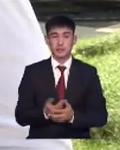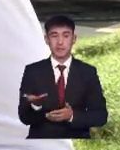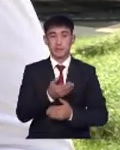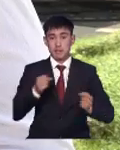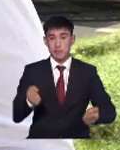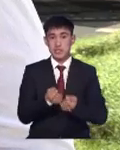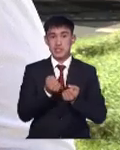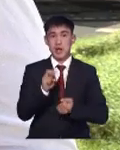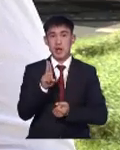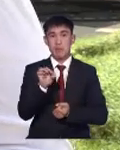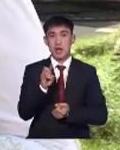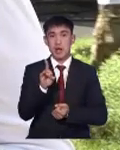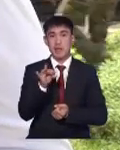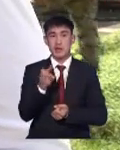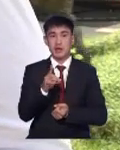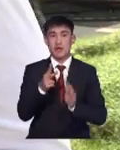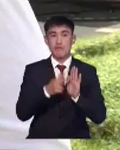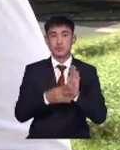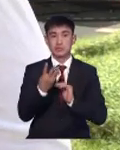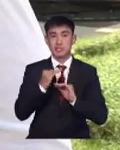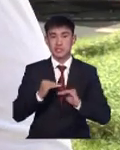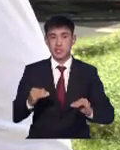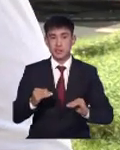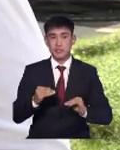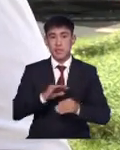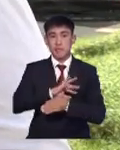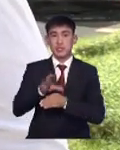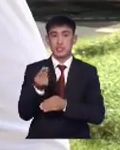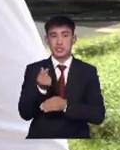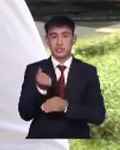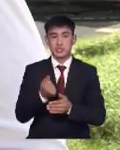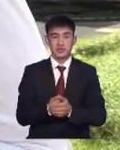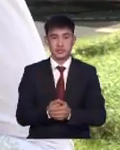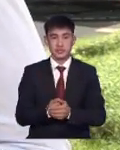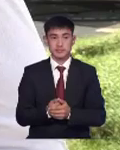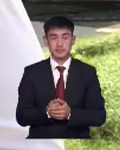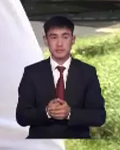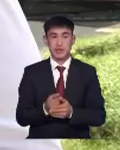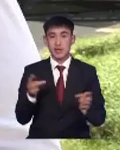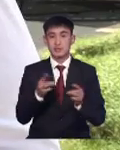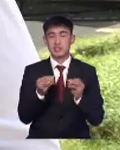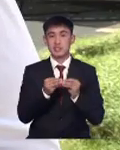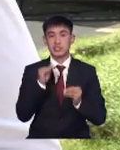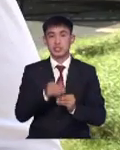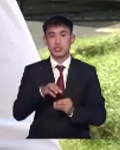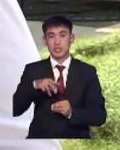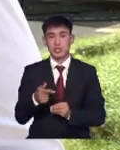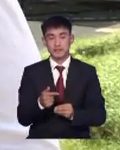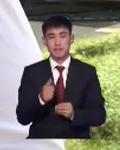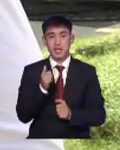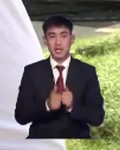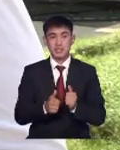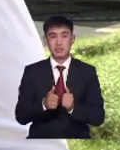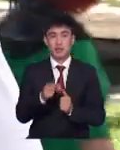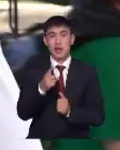поддержал АКБ «Кайнар». 84 детям они перечислили денежные средства в размере 10 тысяч тенге каждому